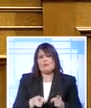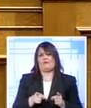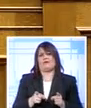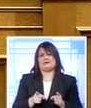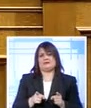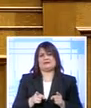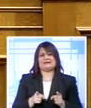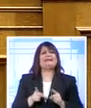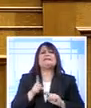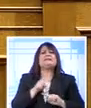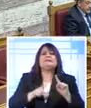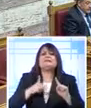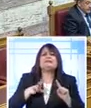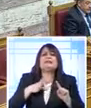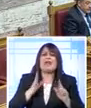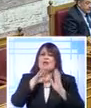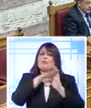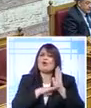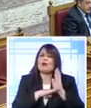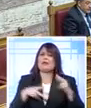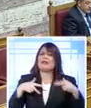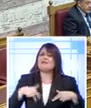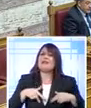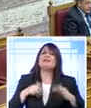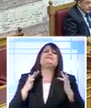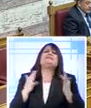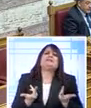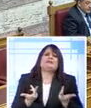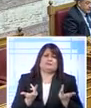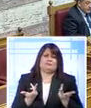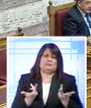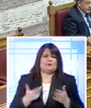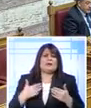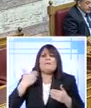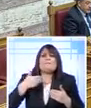ποια κυβέρνηση, με ποιο πρόγραμμα και με ποια προοπτική εξόδου από την κρίση.